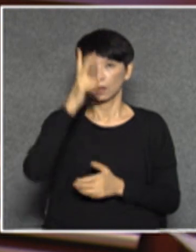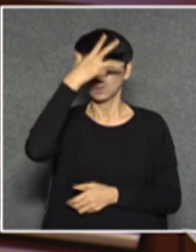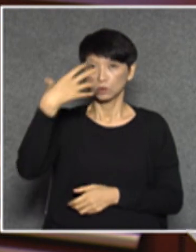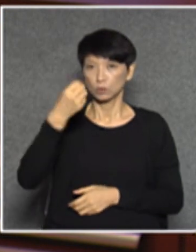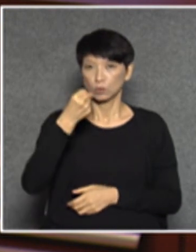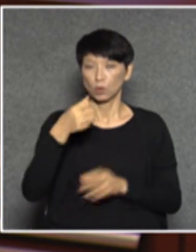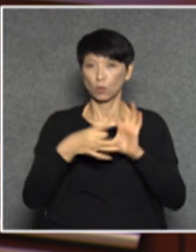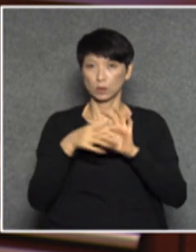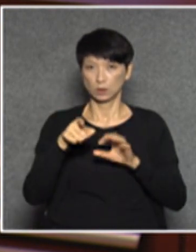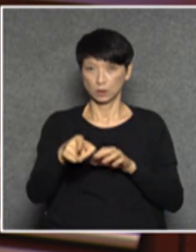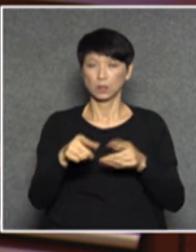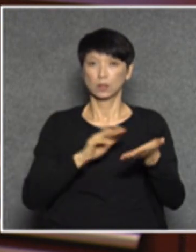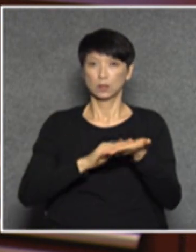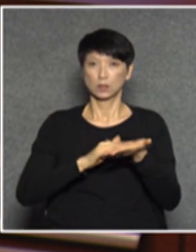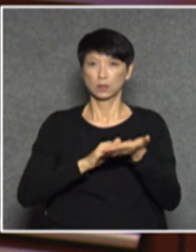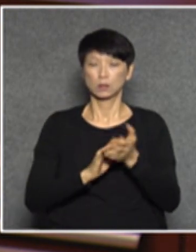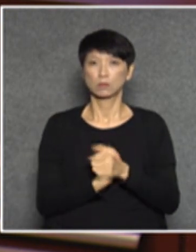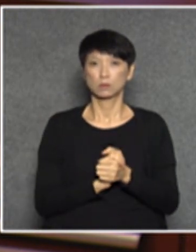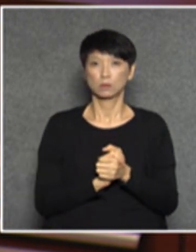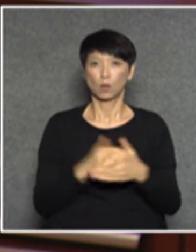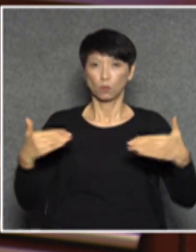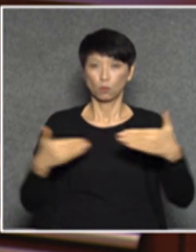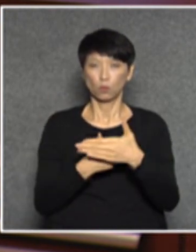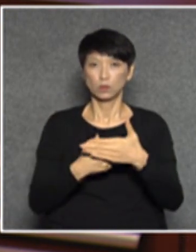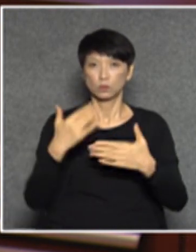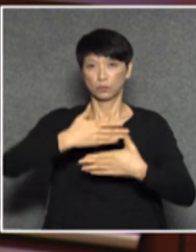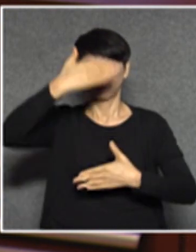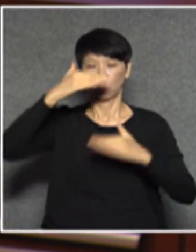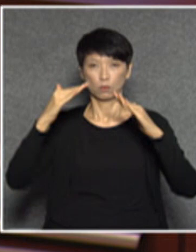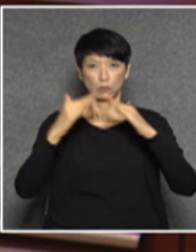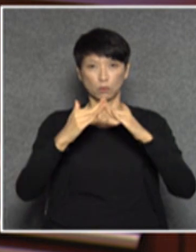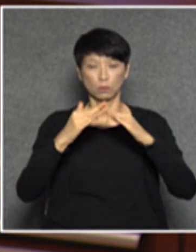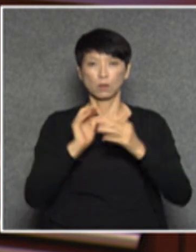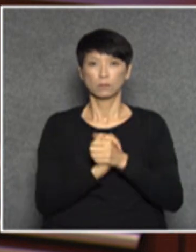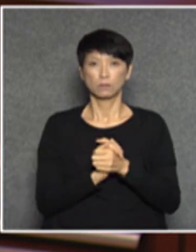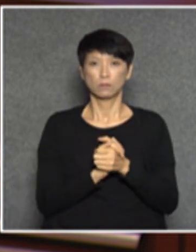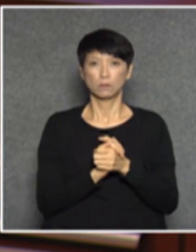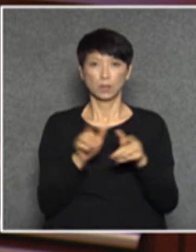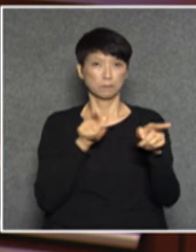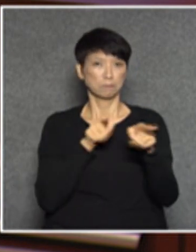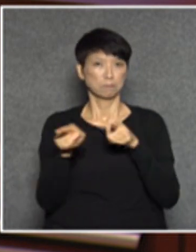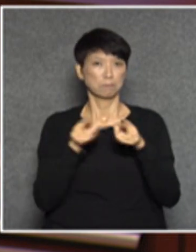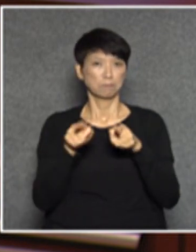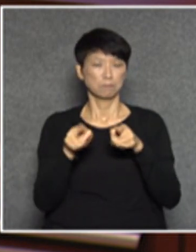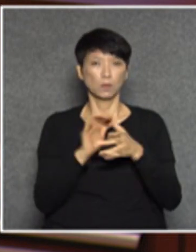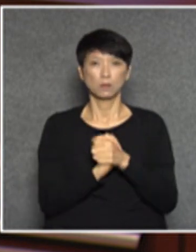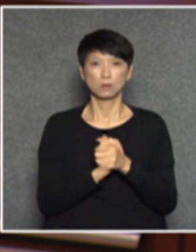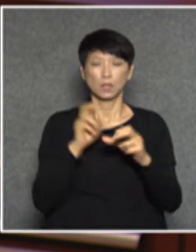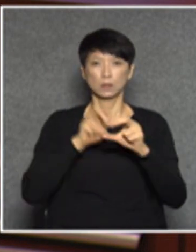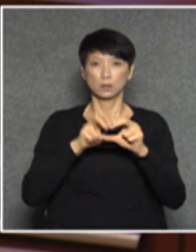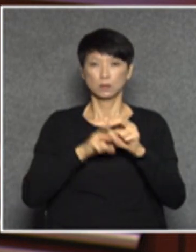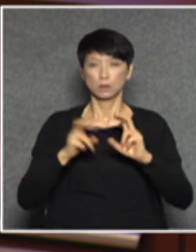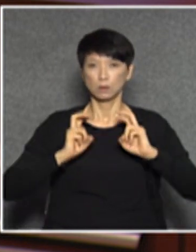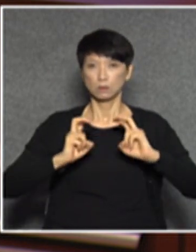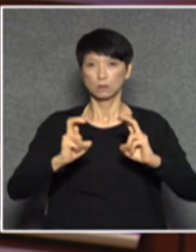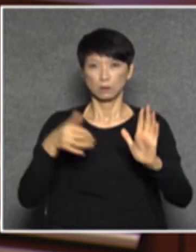會指示運房局咧，係對呢一個西鐵嗰個服務，特別係上車有困難嗰個監